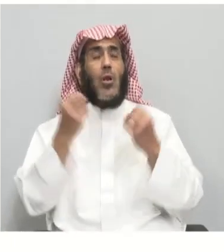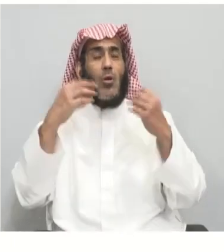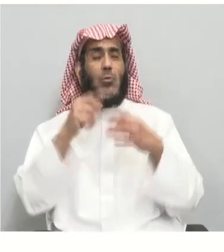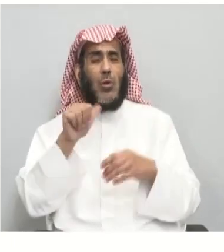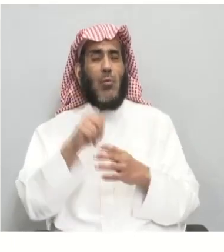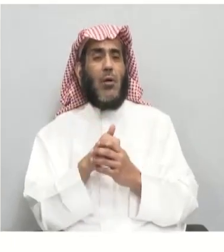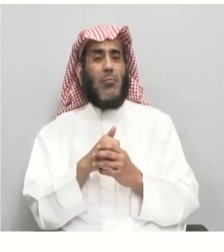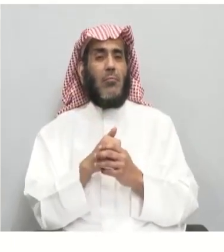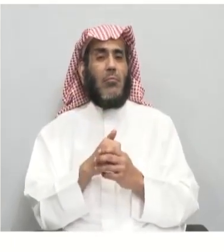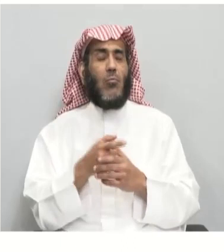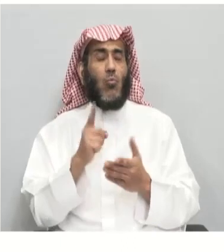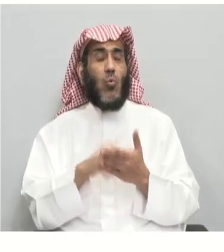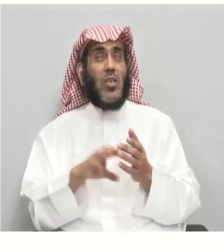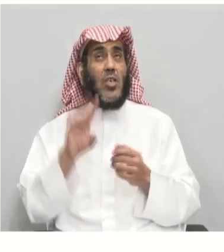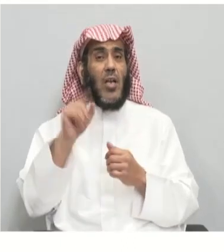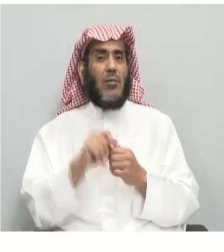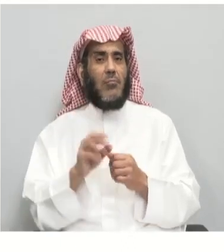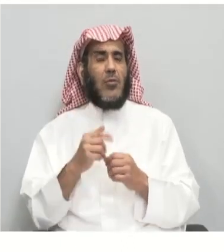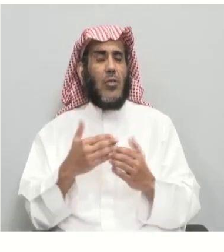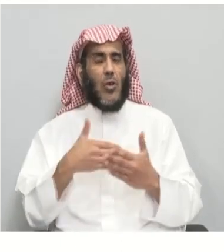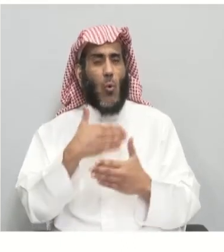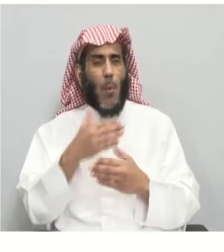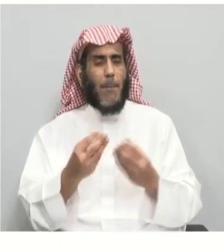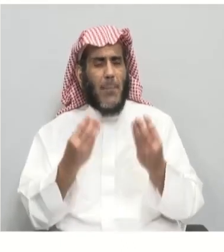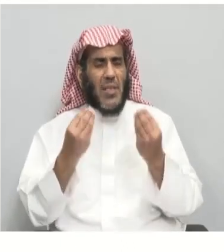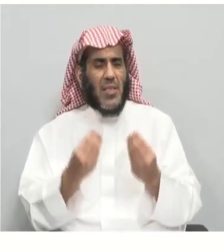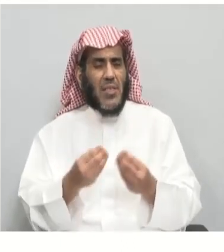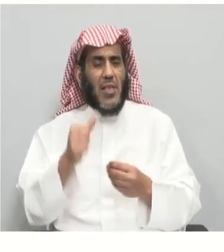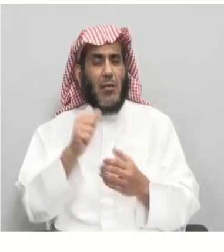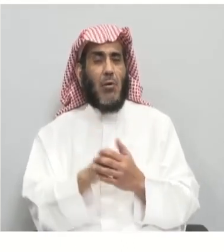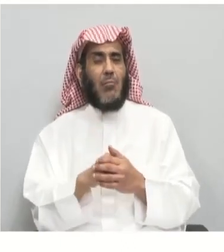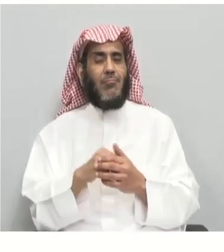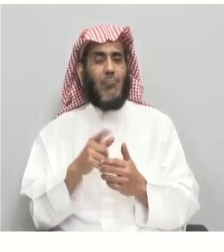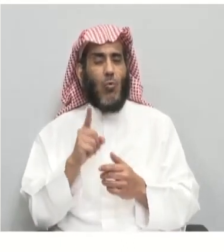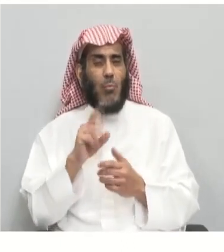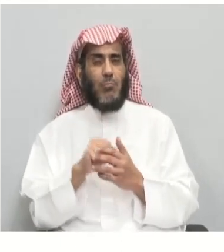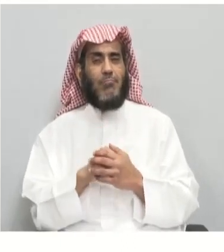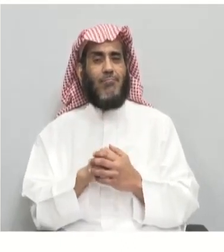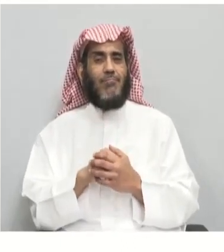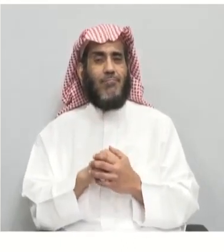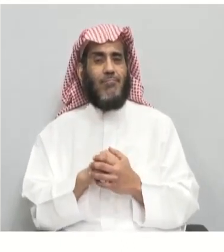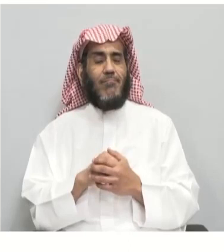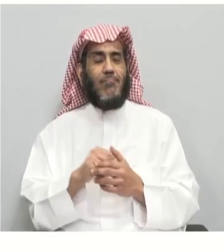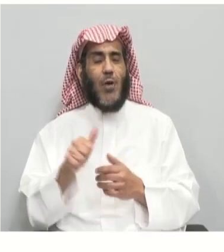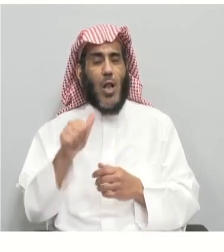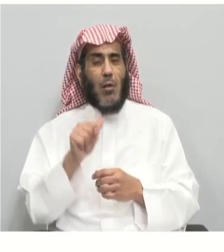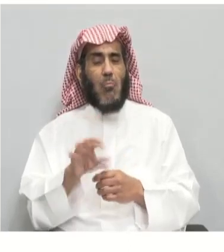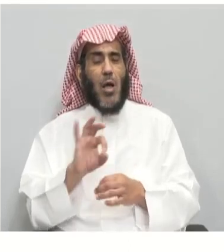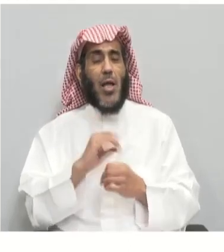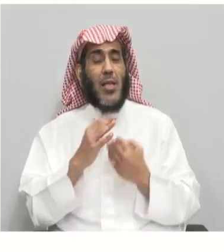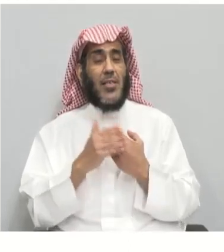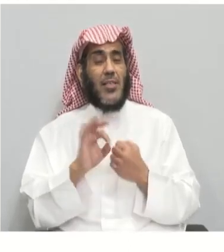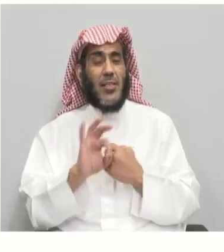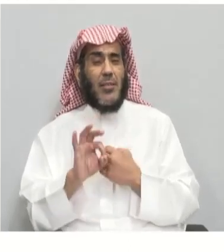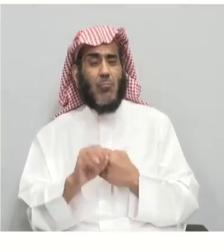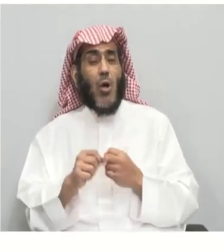الحمد لماء وان شاء الله ساقوم بترشيد استهلاك الماء الماء يا عزيزتي